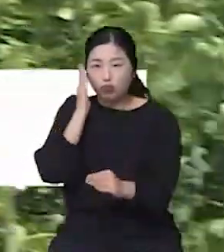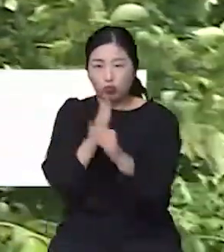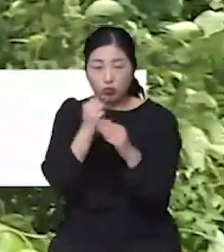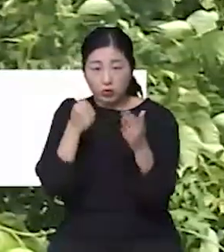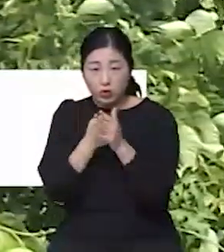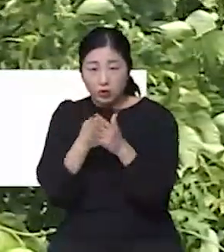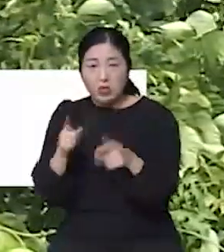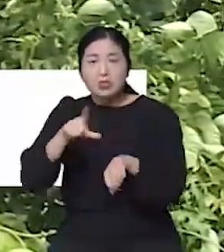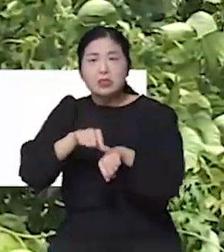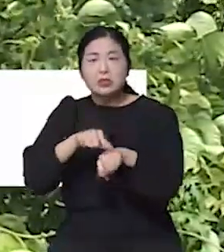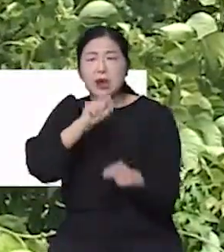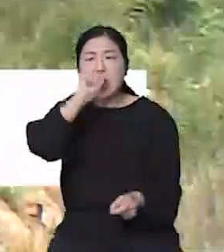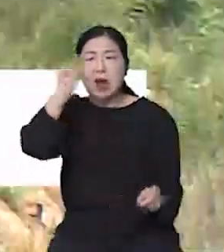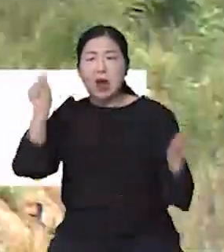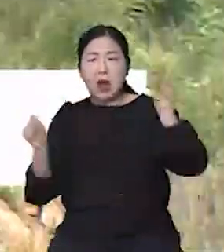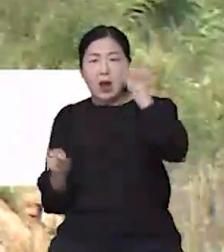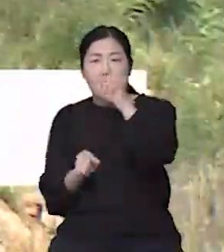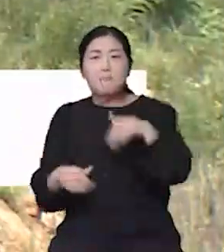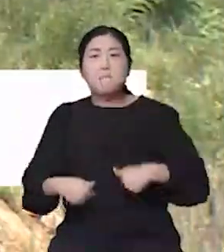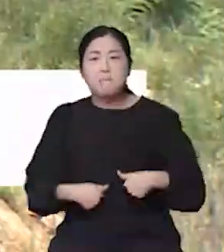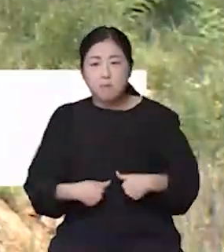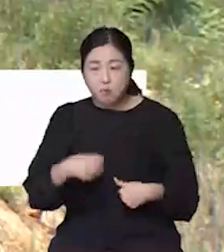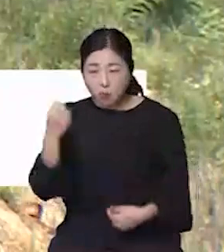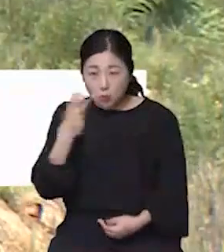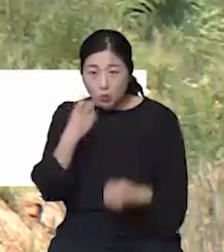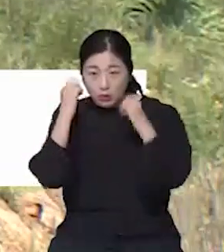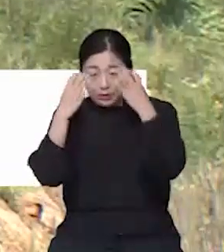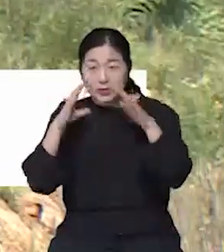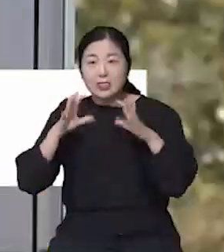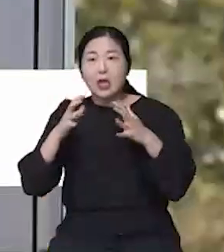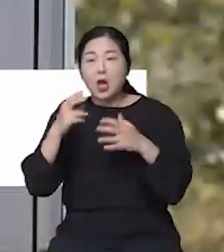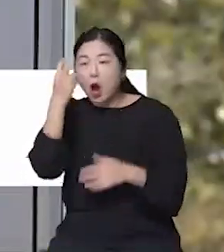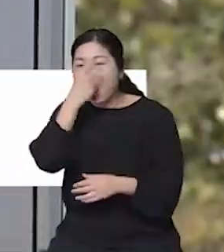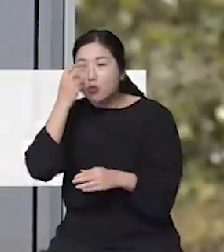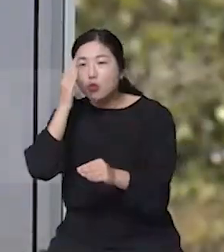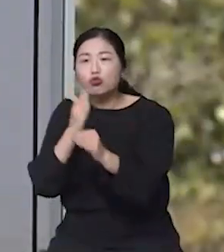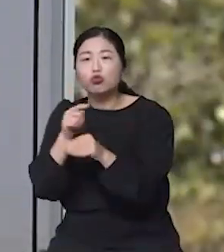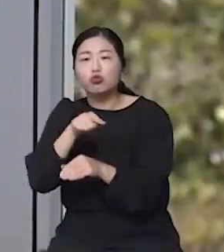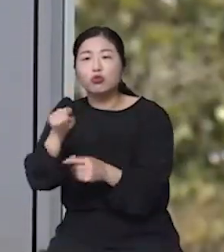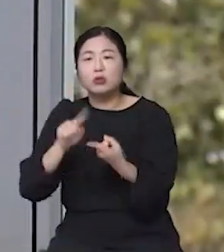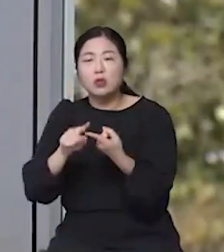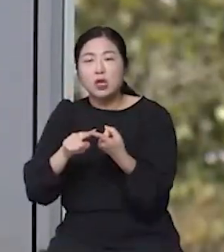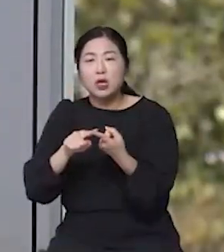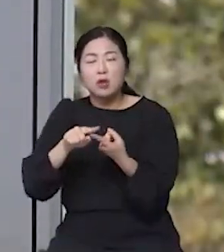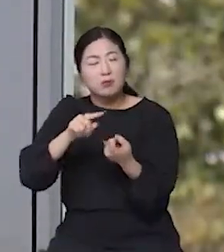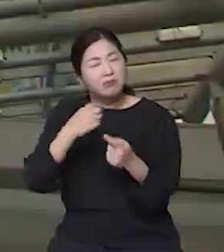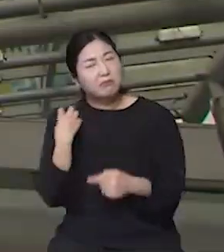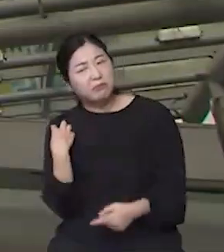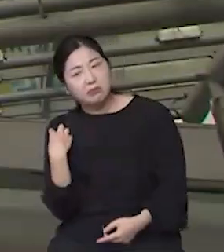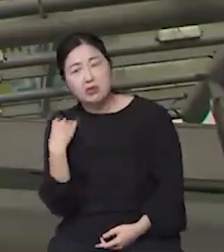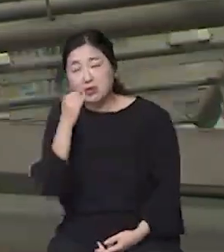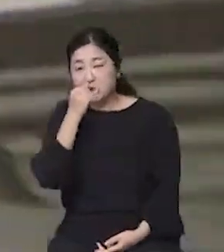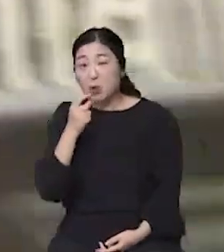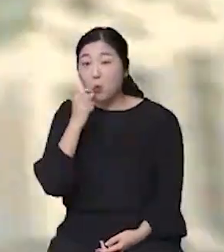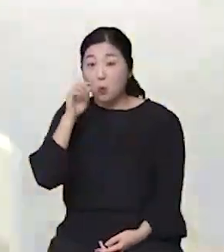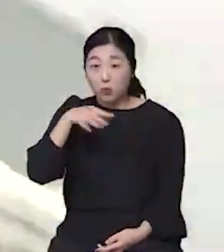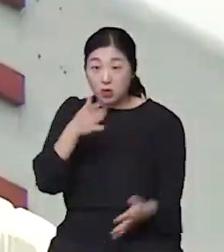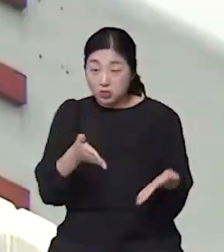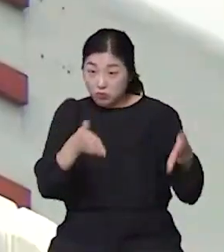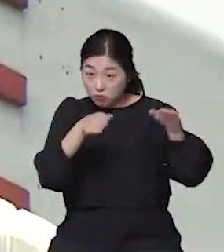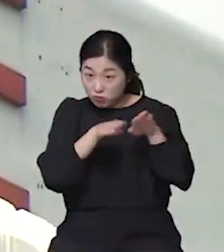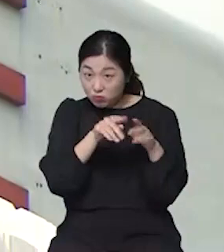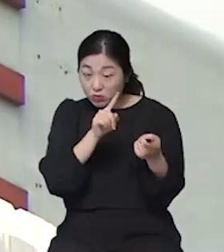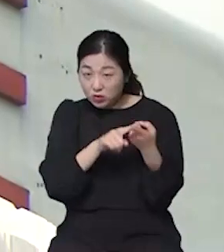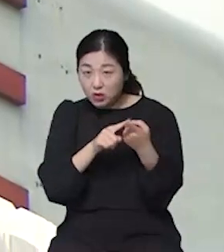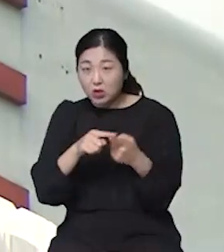쇼핑몰 건설에 시간이 오래 걸릴 수도 있고 신세계도 검토 중이라는 점이 부담입니다. 롯데그룹은 롯데